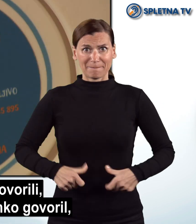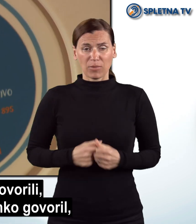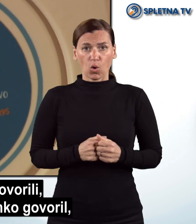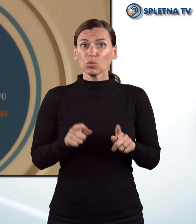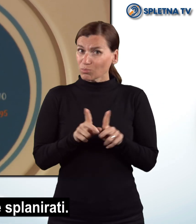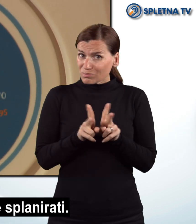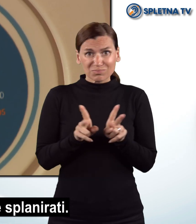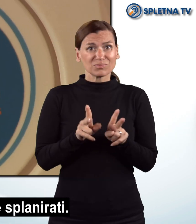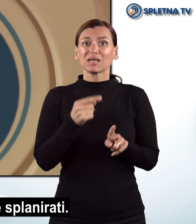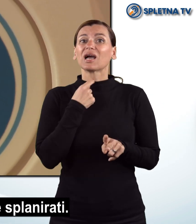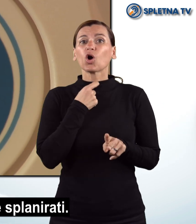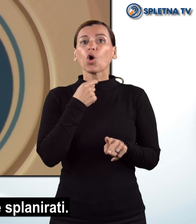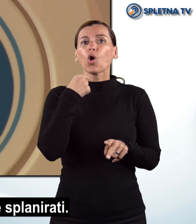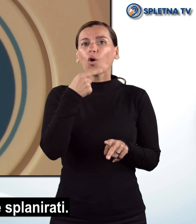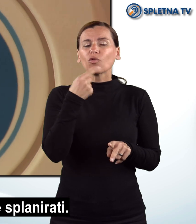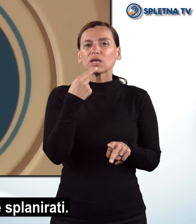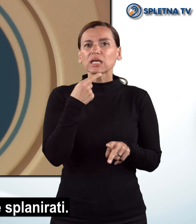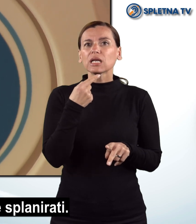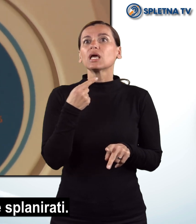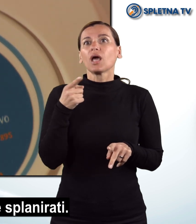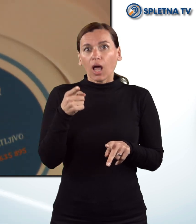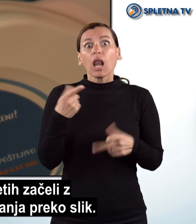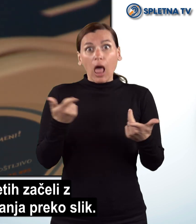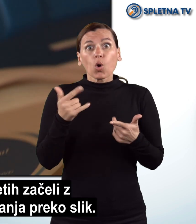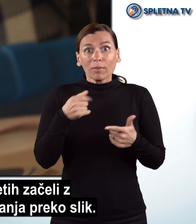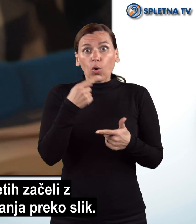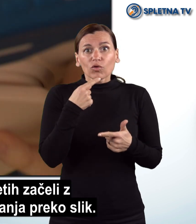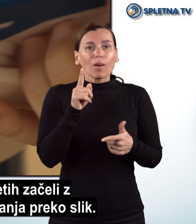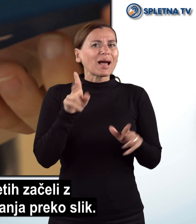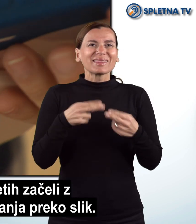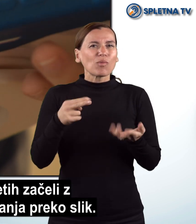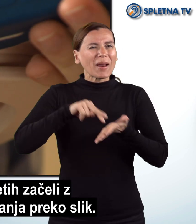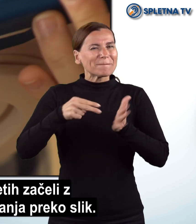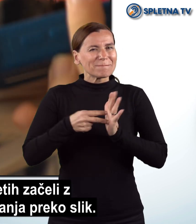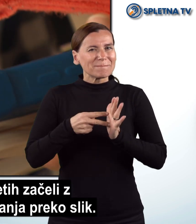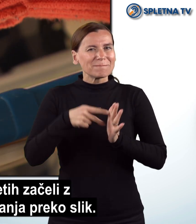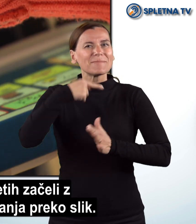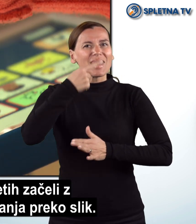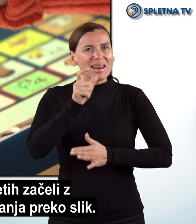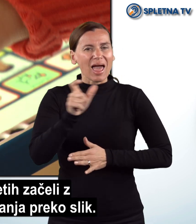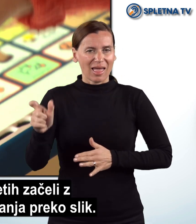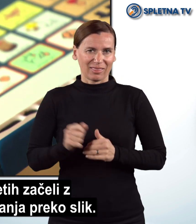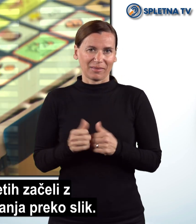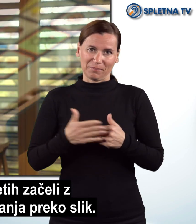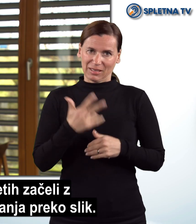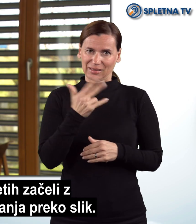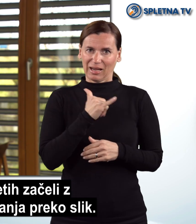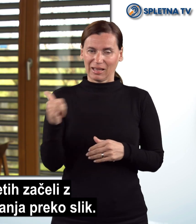lahko govoril, ampak ne zmore splanirati. In smo pri 3 letih začeli z